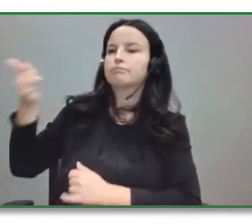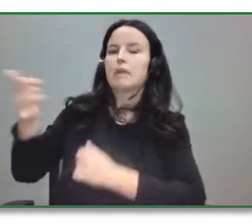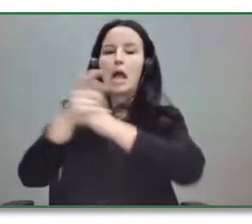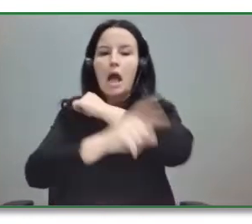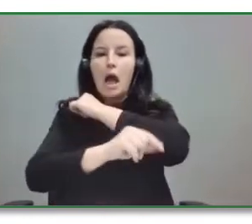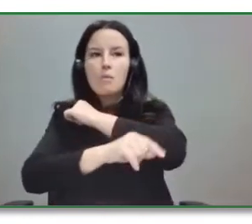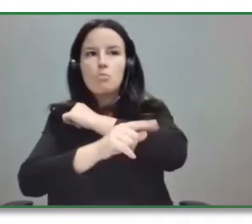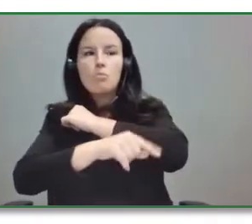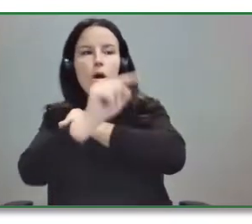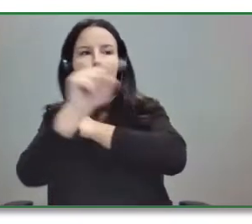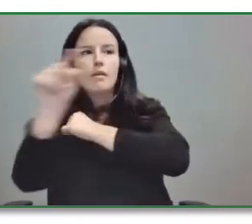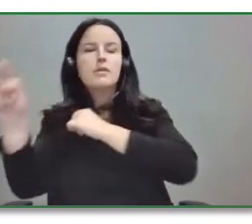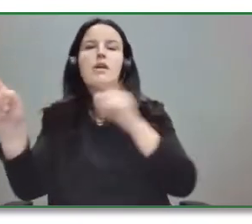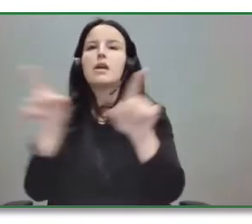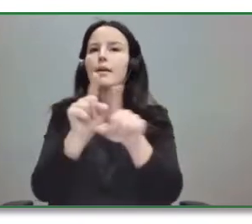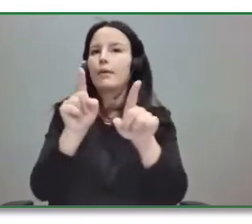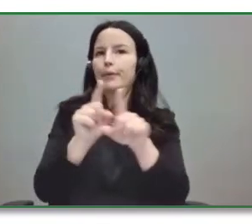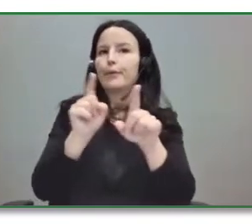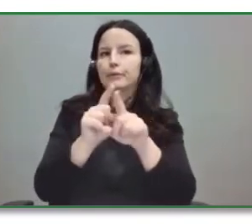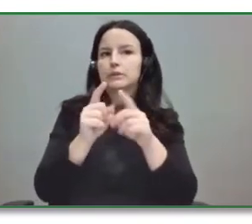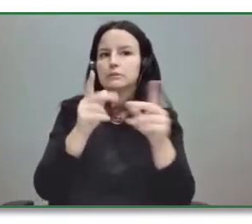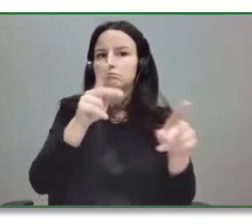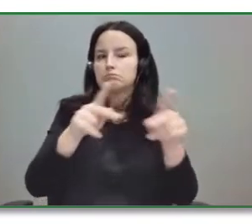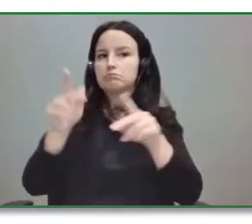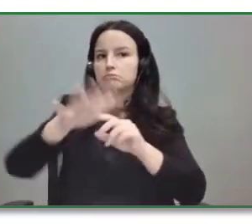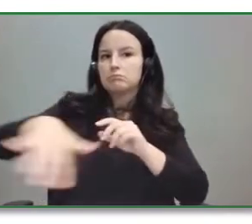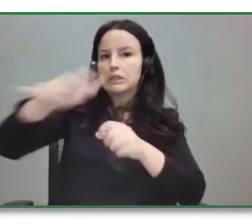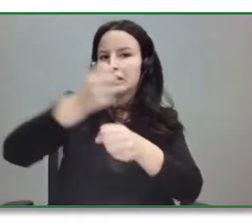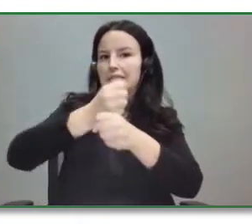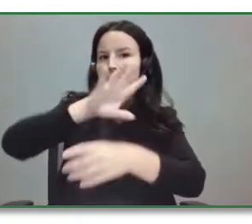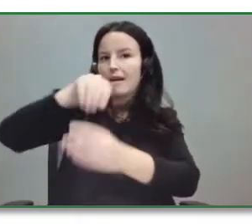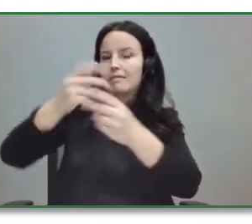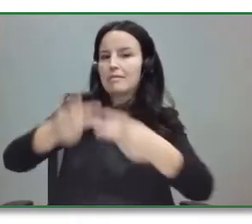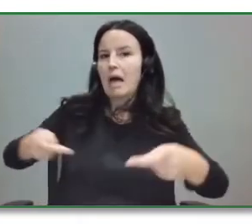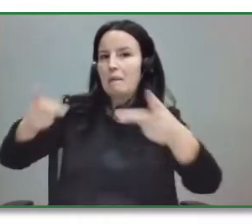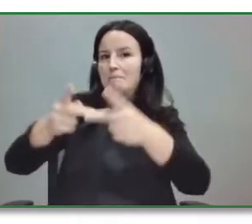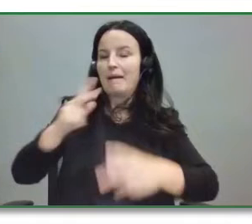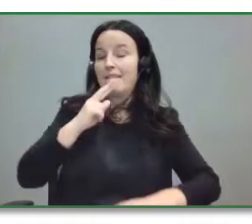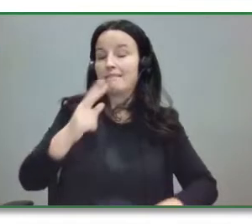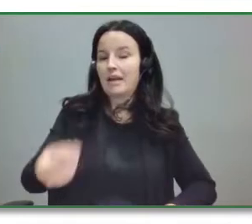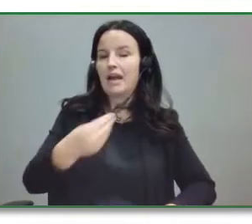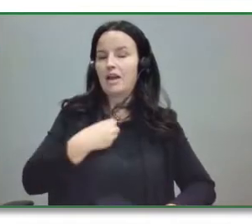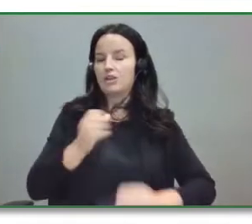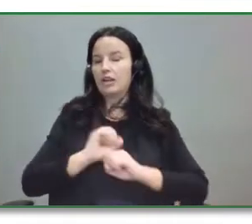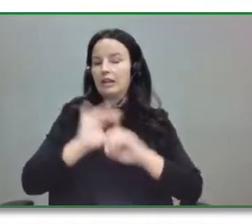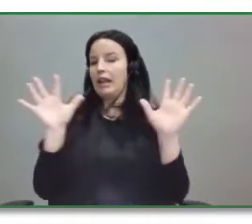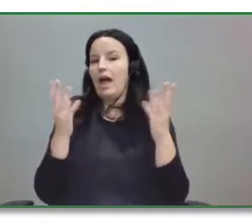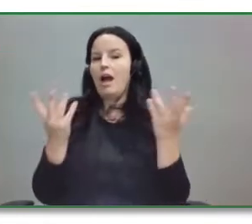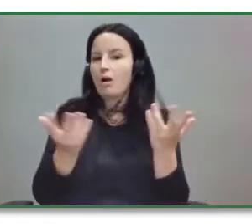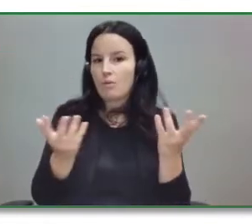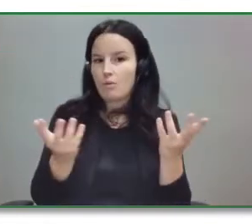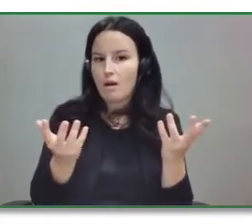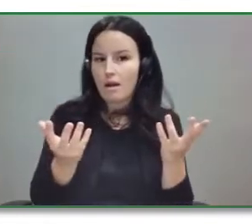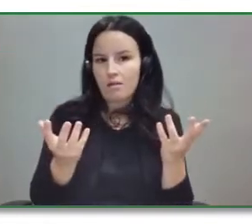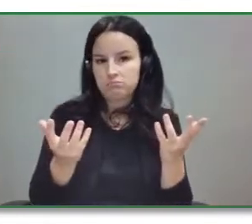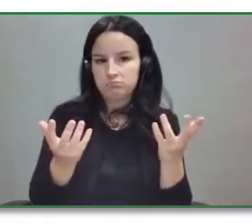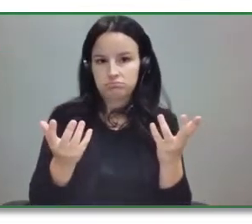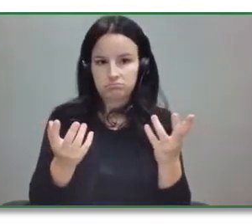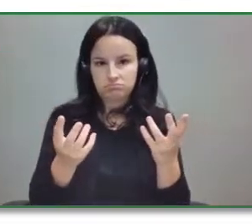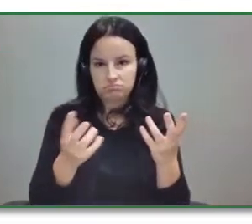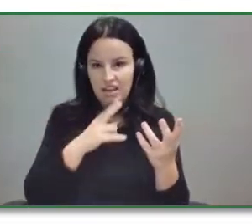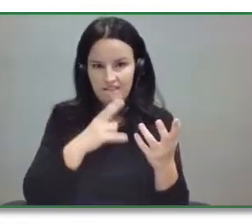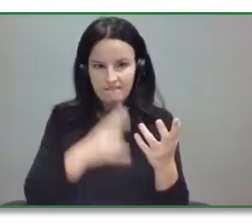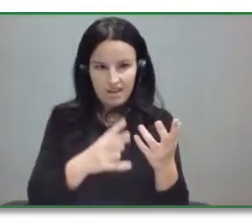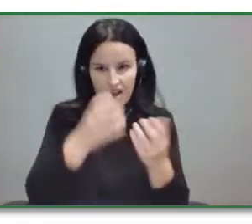du personnel des parcs et il est devenu clair que peu d'entre nous avaient de l'information